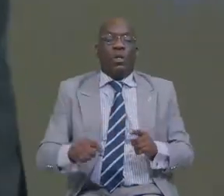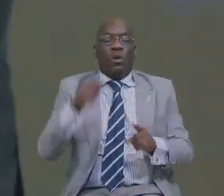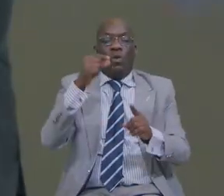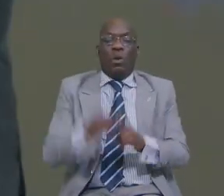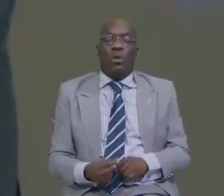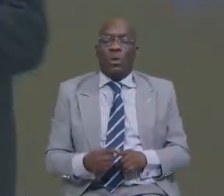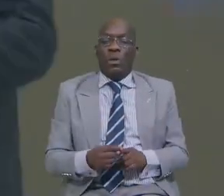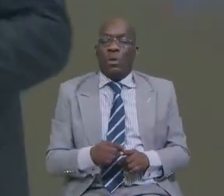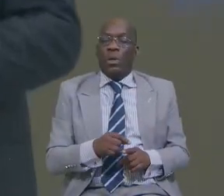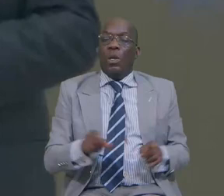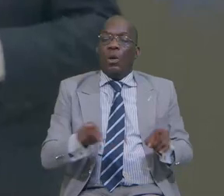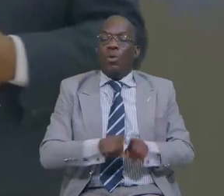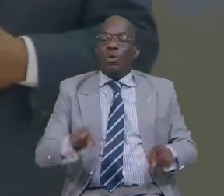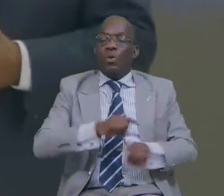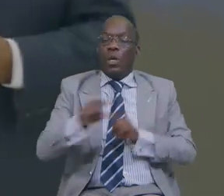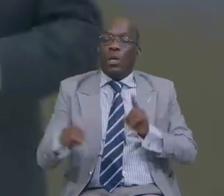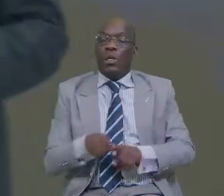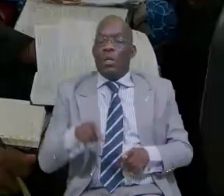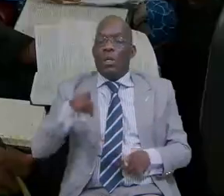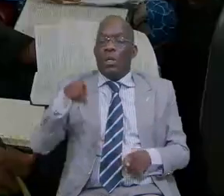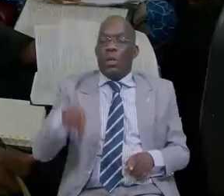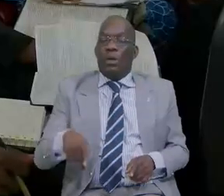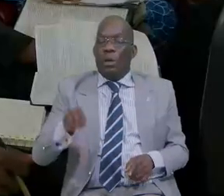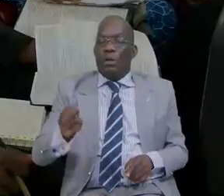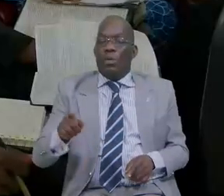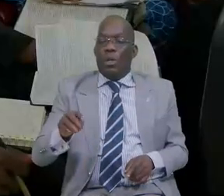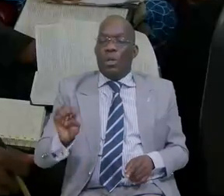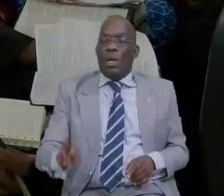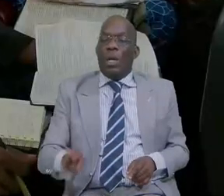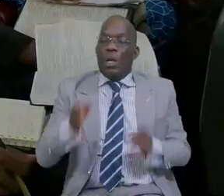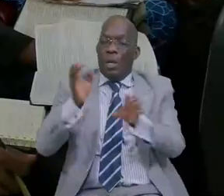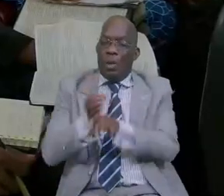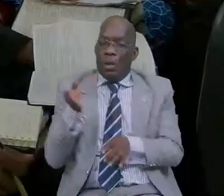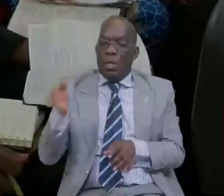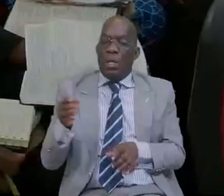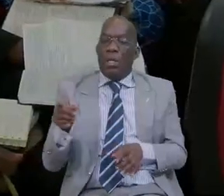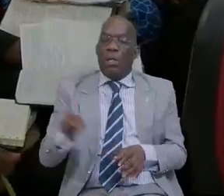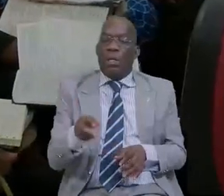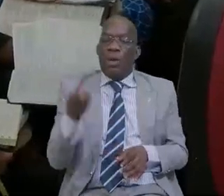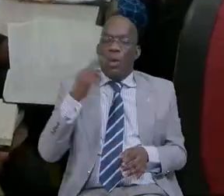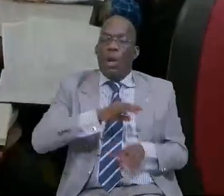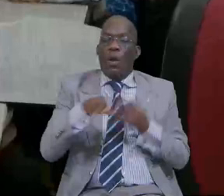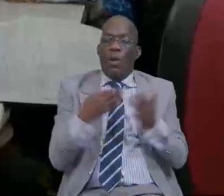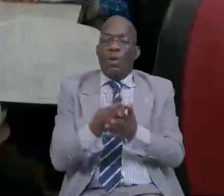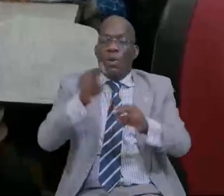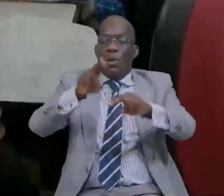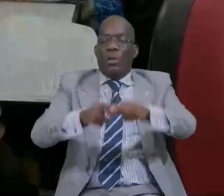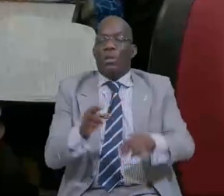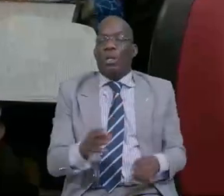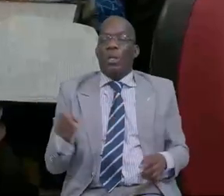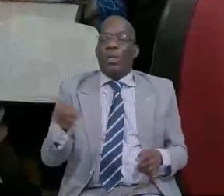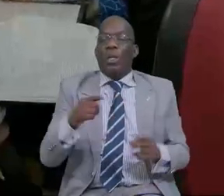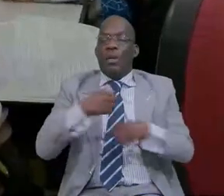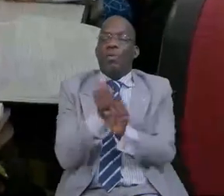pour le message, quand Pierre est allé vers eux, ils étaient ici, ils avaient fait la